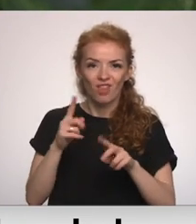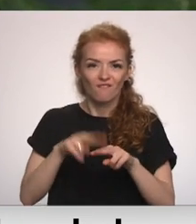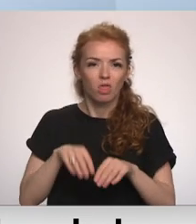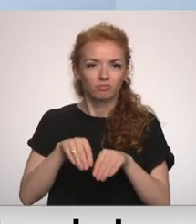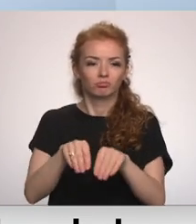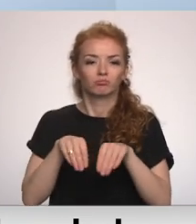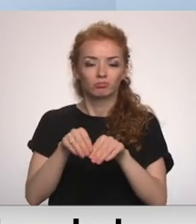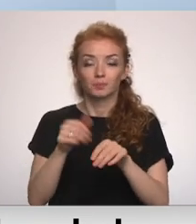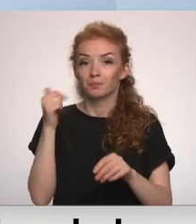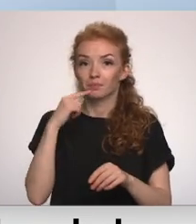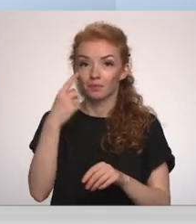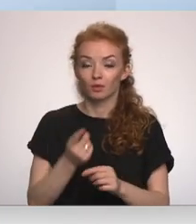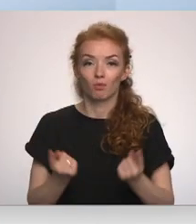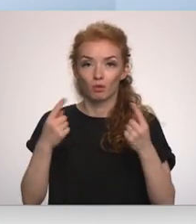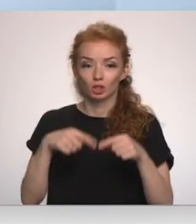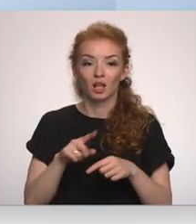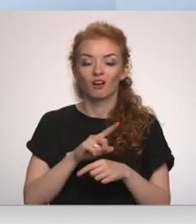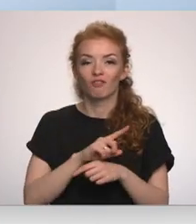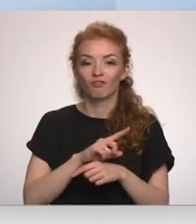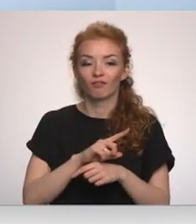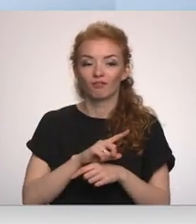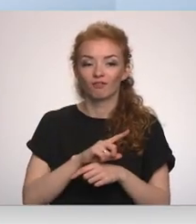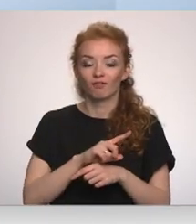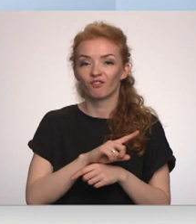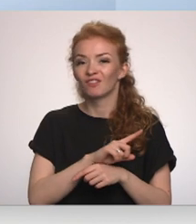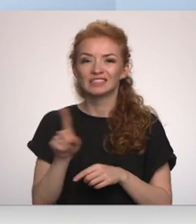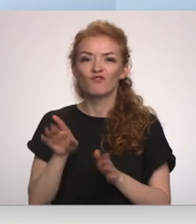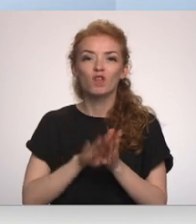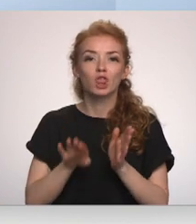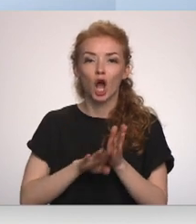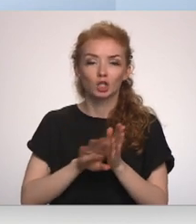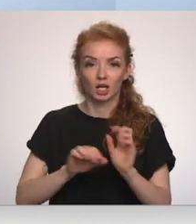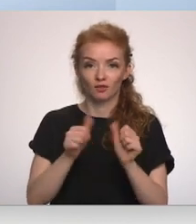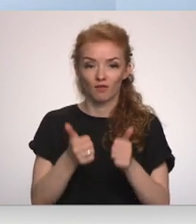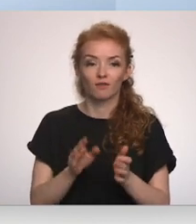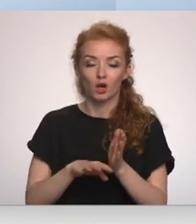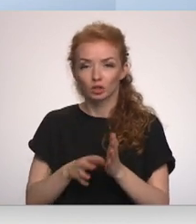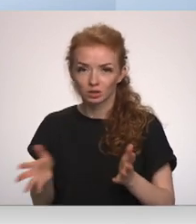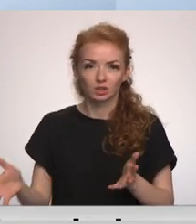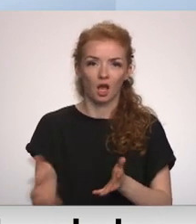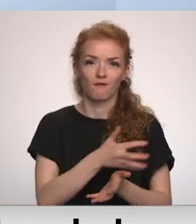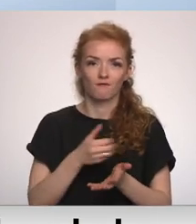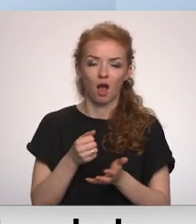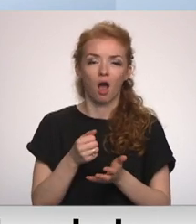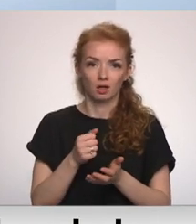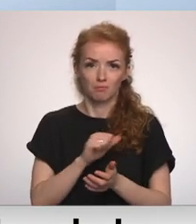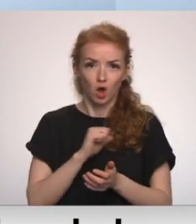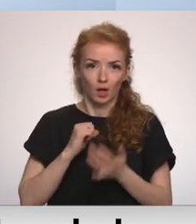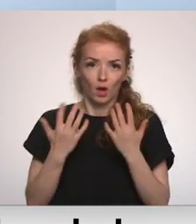kārtas. Šobrīd viss vienkāršākais paņēmiens ir nolasīt. Tīri